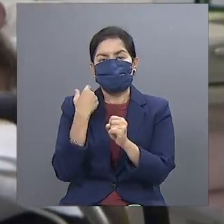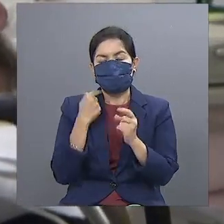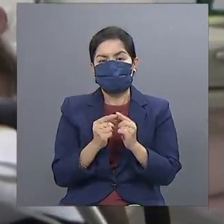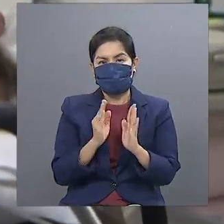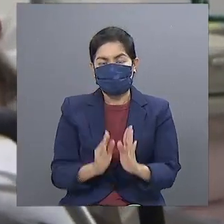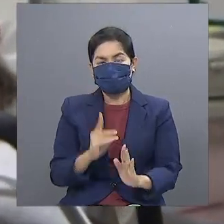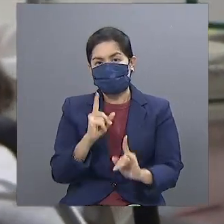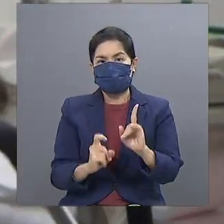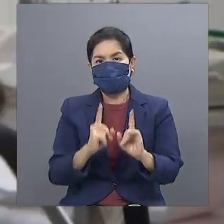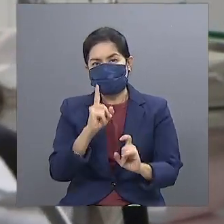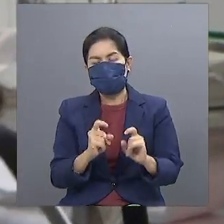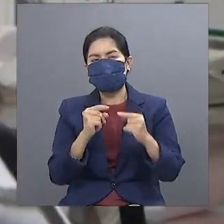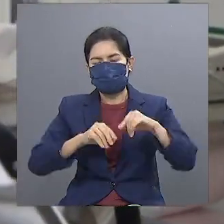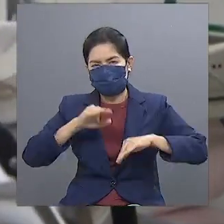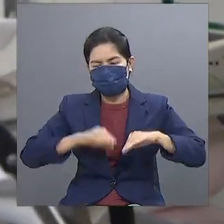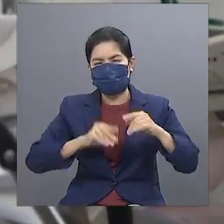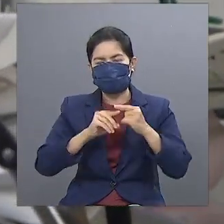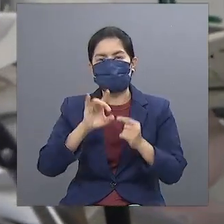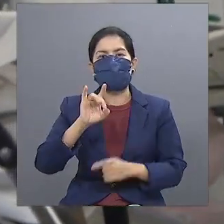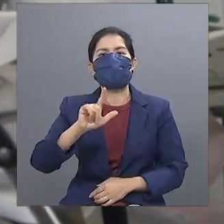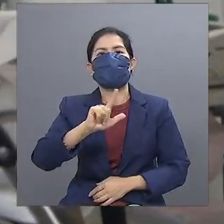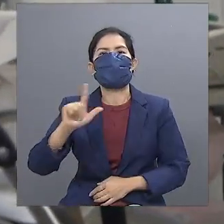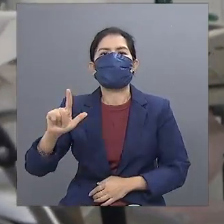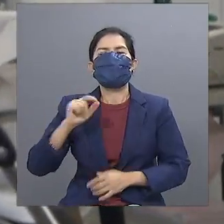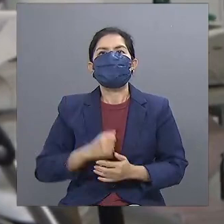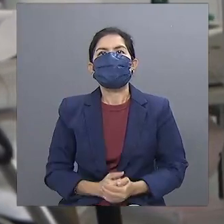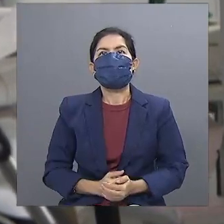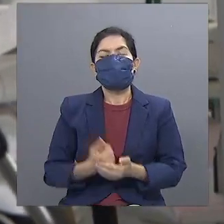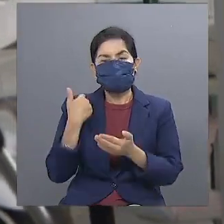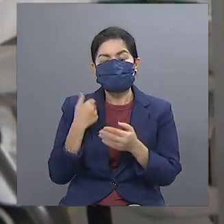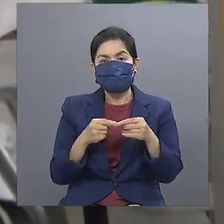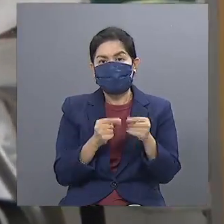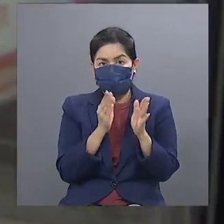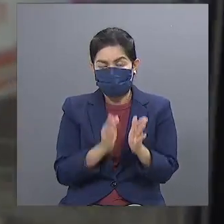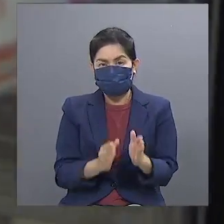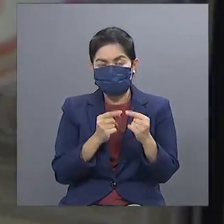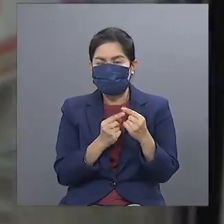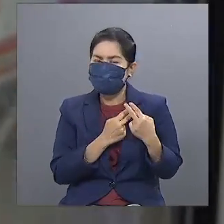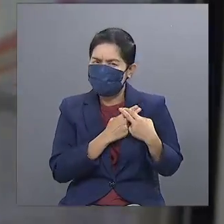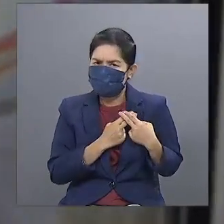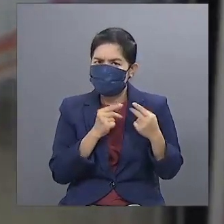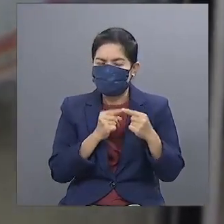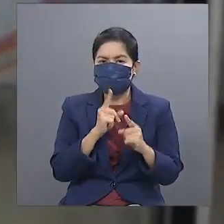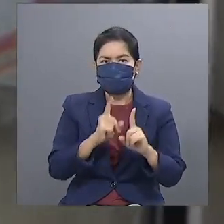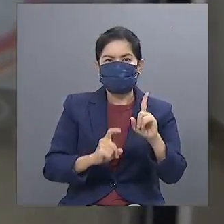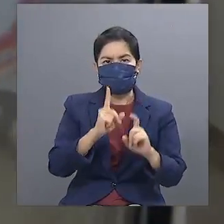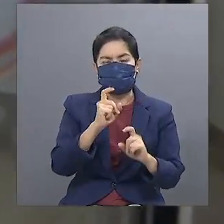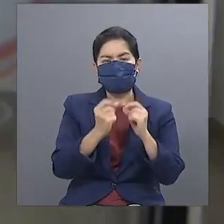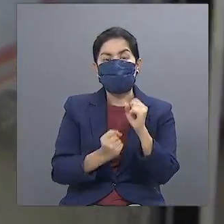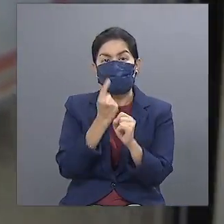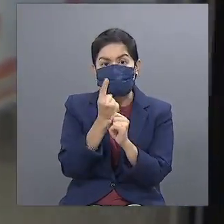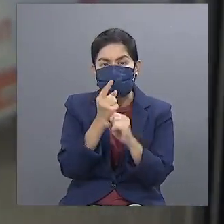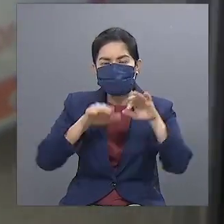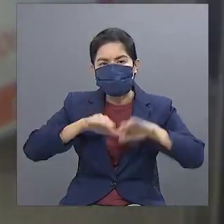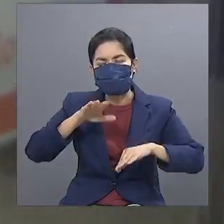8ล้านคนค่ะขณะที่มีชาวสวิสเสียชีวิตเฉลี่ยนะคะ 9,500 คนต่อปีนี่ยังไม่นับผู้ป่ว